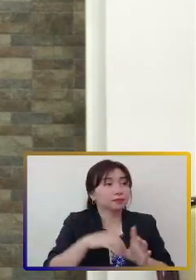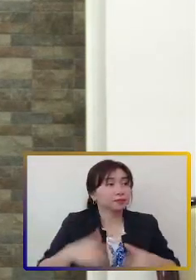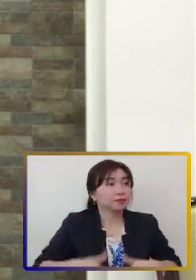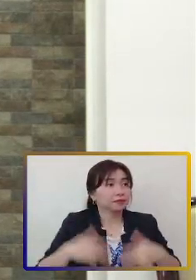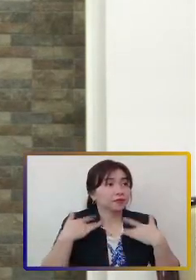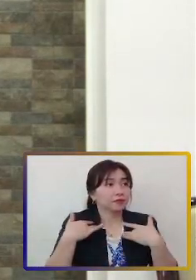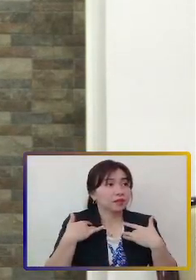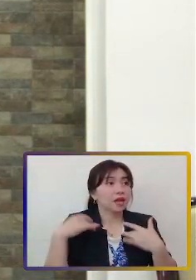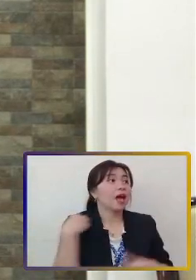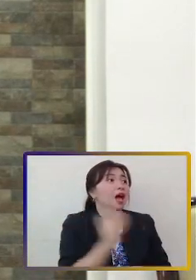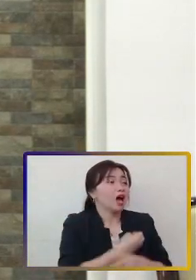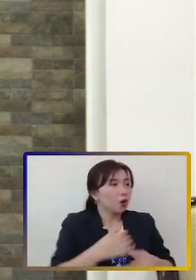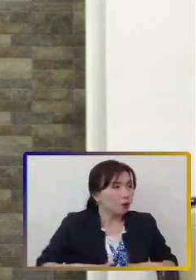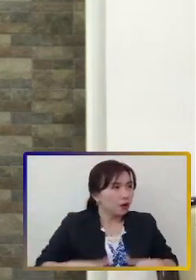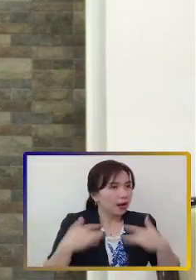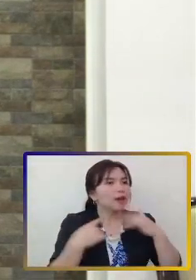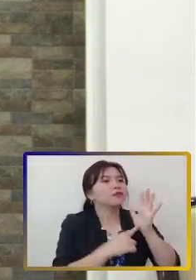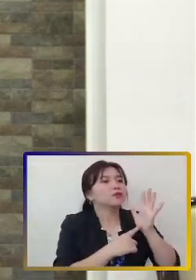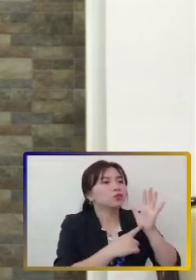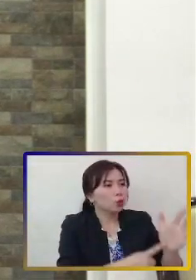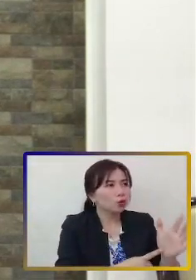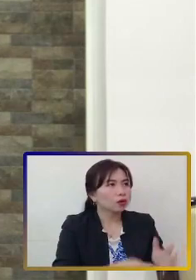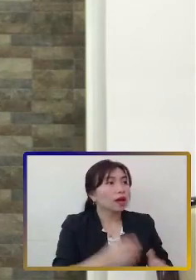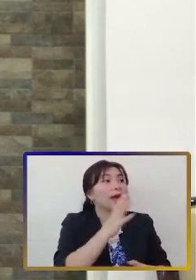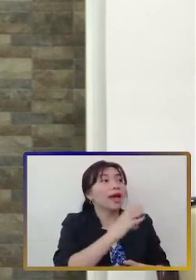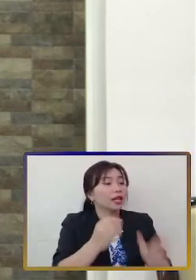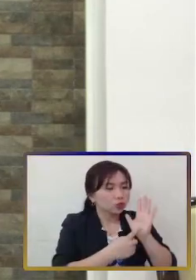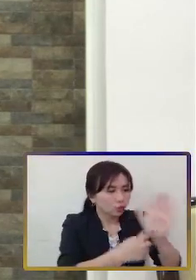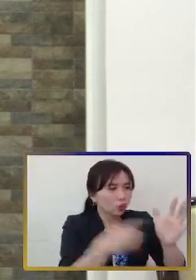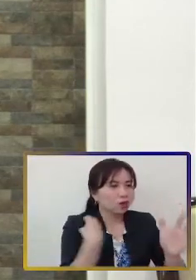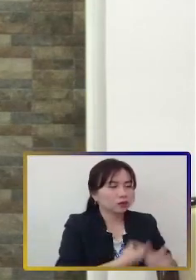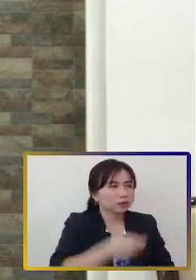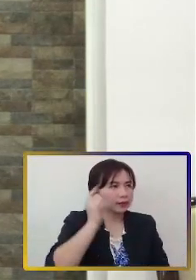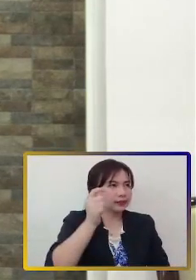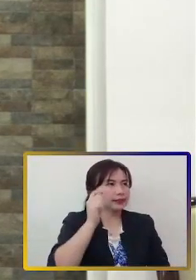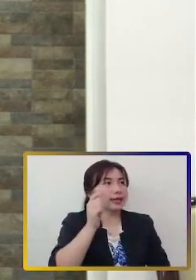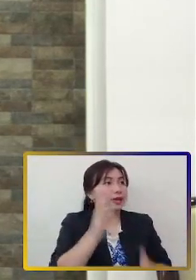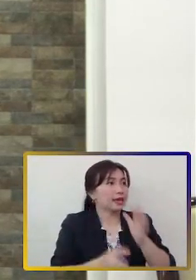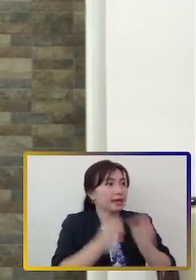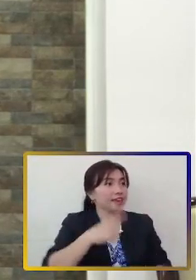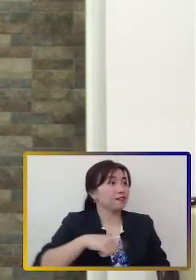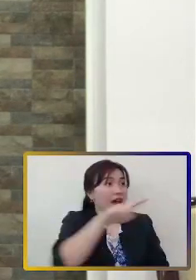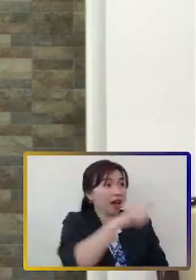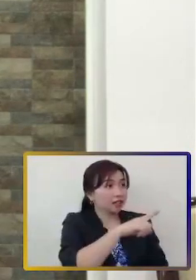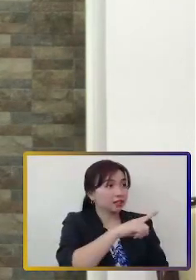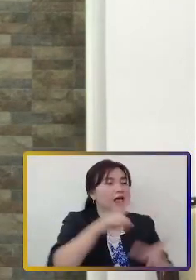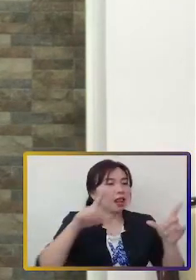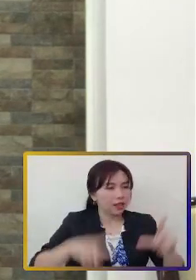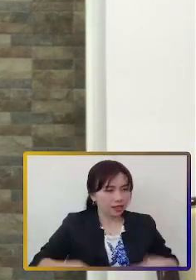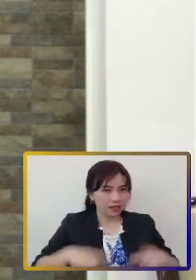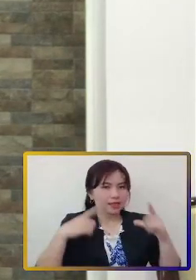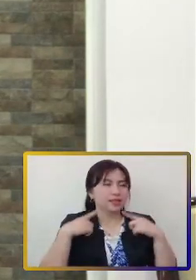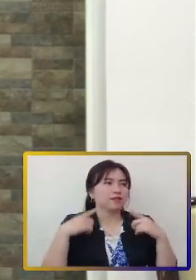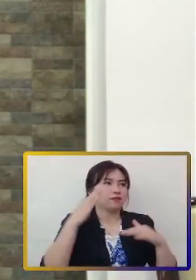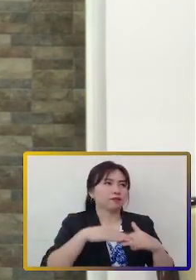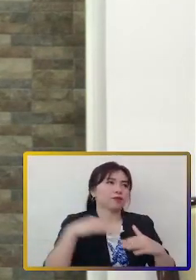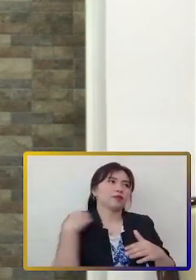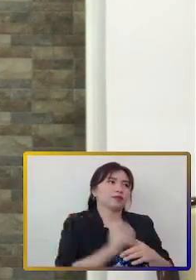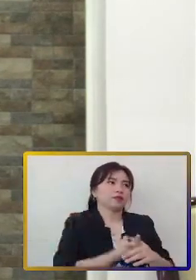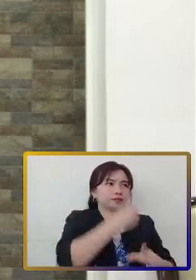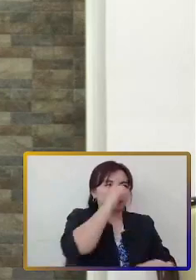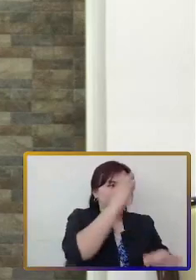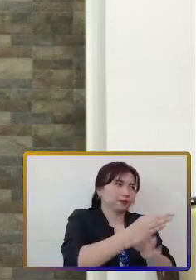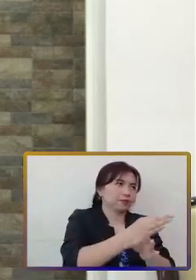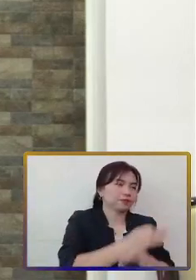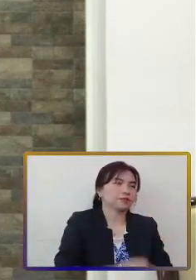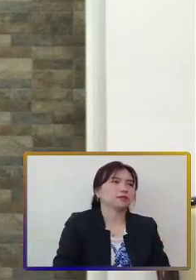na magsasabi at magpapatotoo kung tayo po ay namumuhay boldly on our faith Tingan niyo po mga kapatid